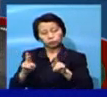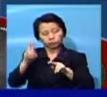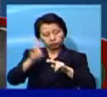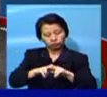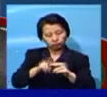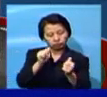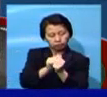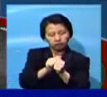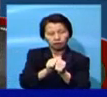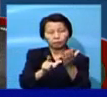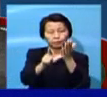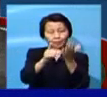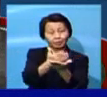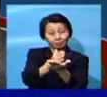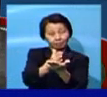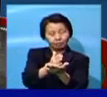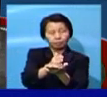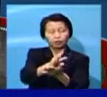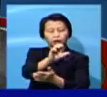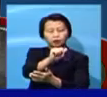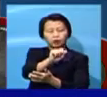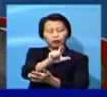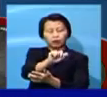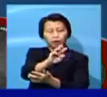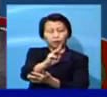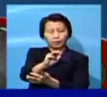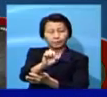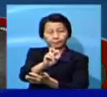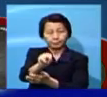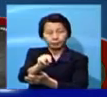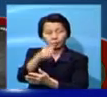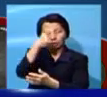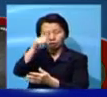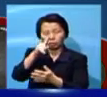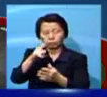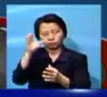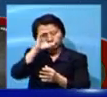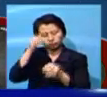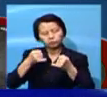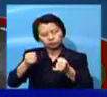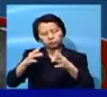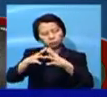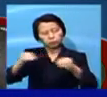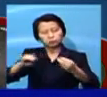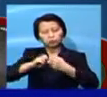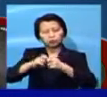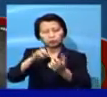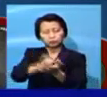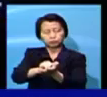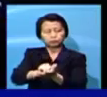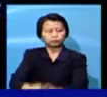semeja dengan pemangku presiden Tan Sri Mohammad al-amin Abdul Majid bagi mencari Jalan